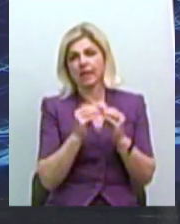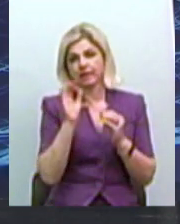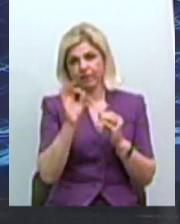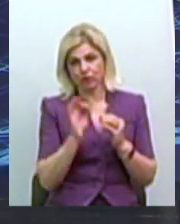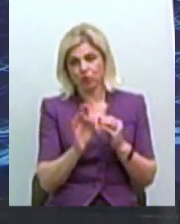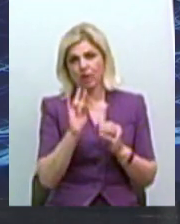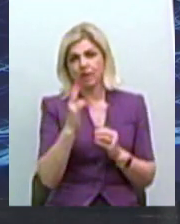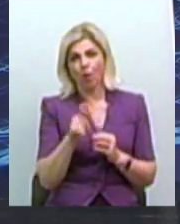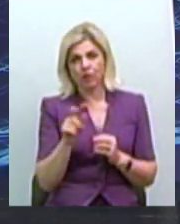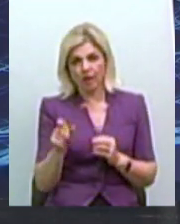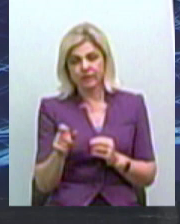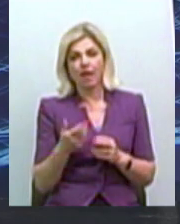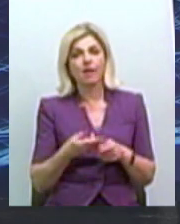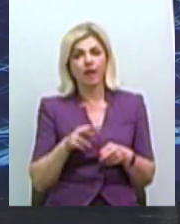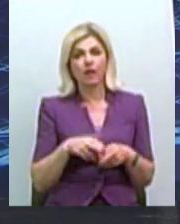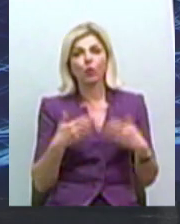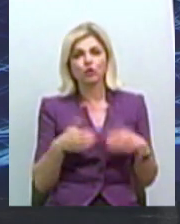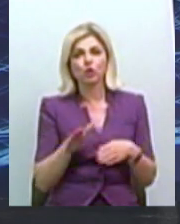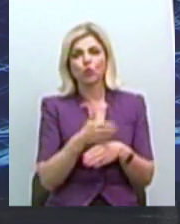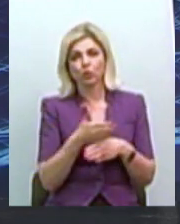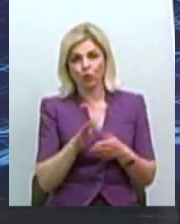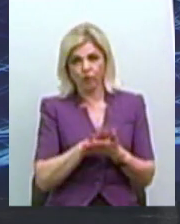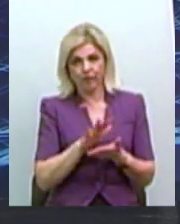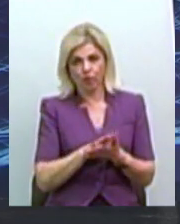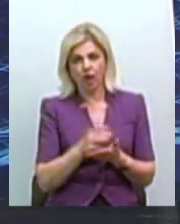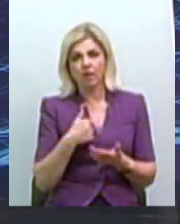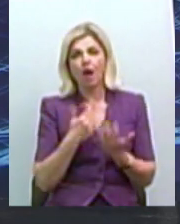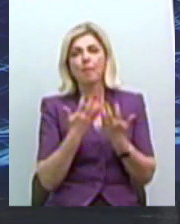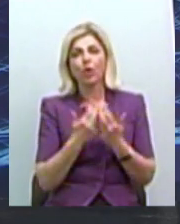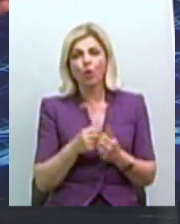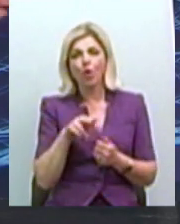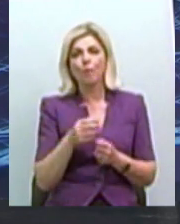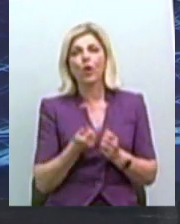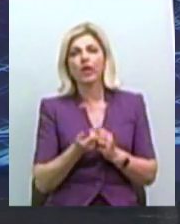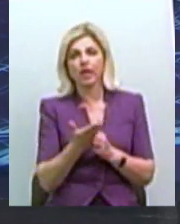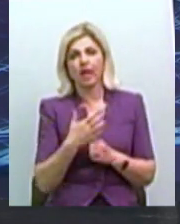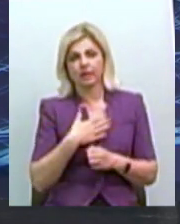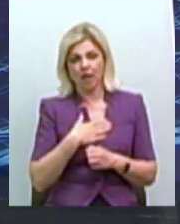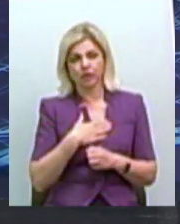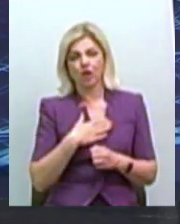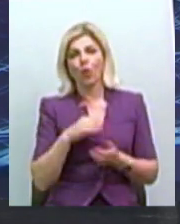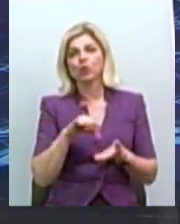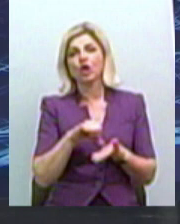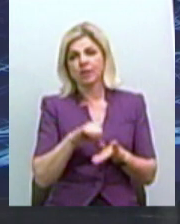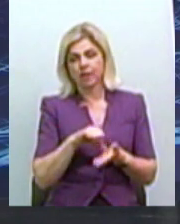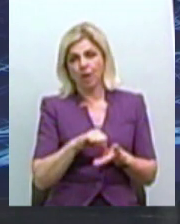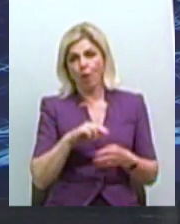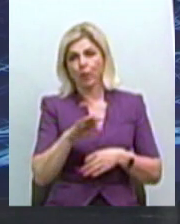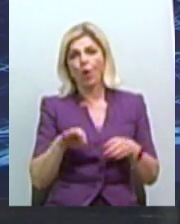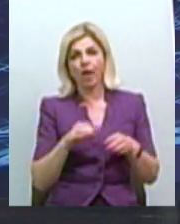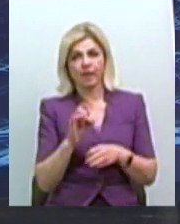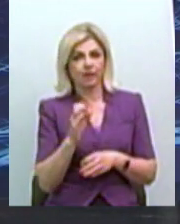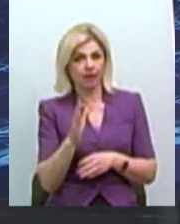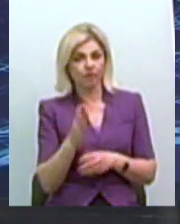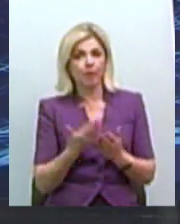вже миколаївців, які вже сортують відходи. Я просто порахувала по кількості наших учасників проєкту, їх дійсно вже є багато. Тобто приблизно